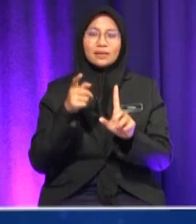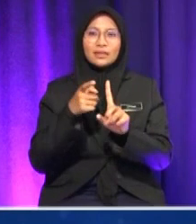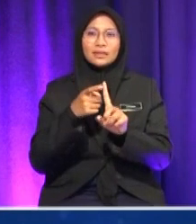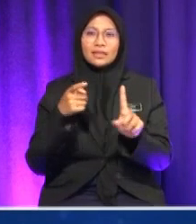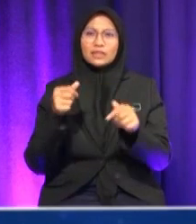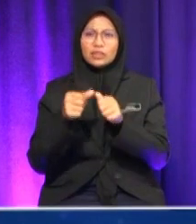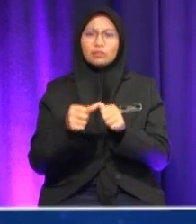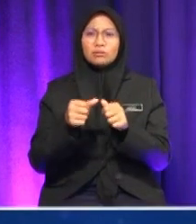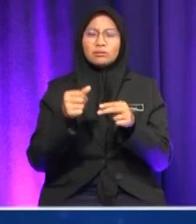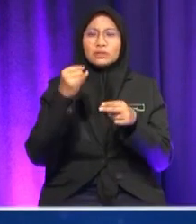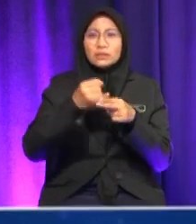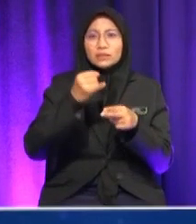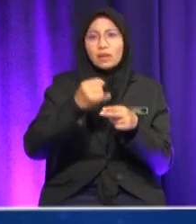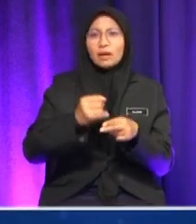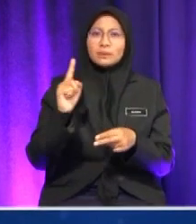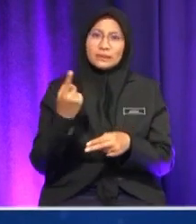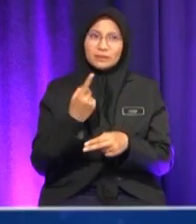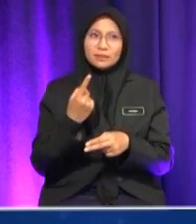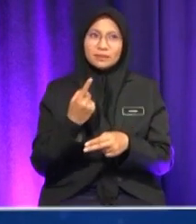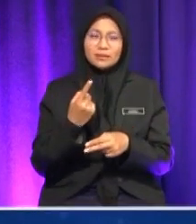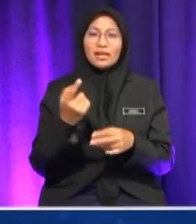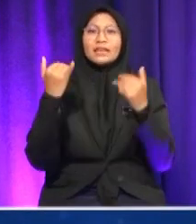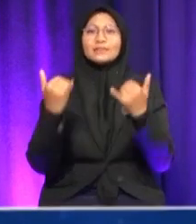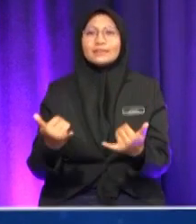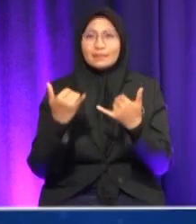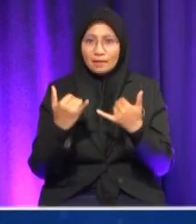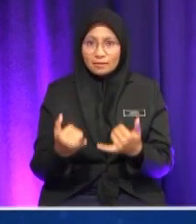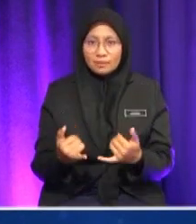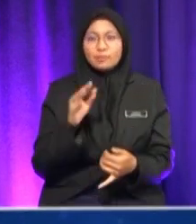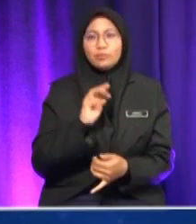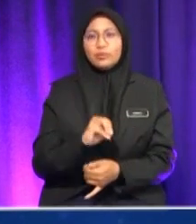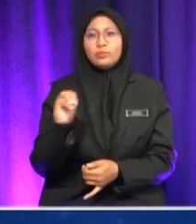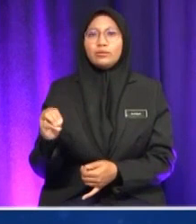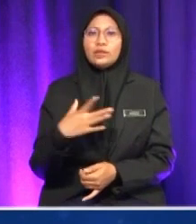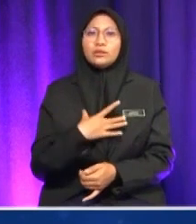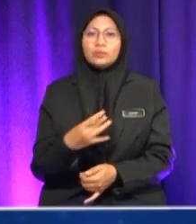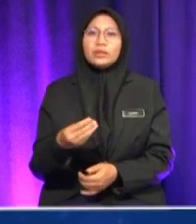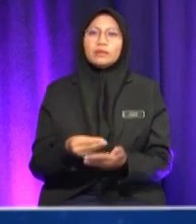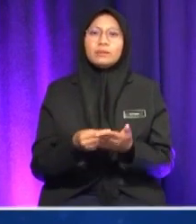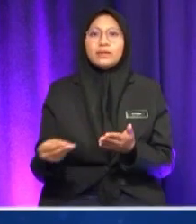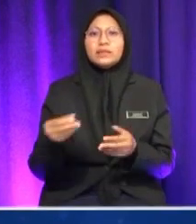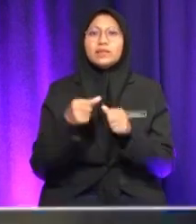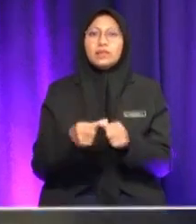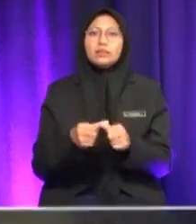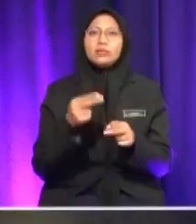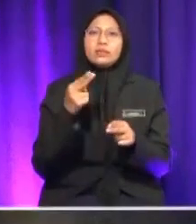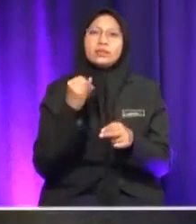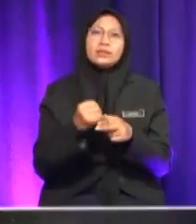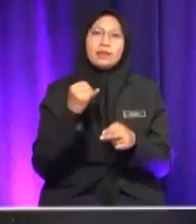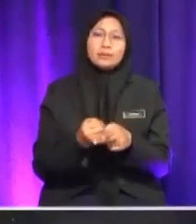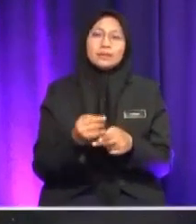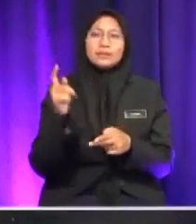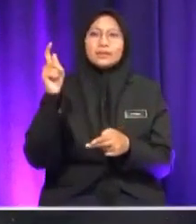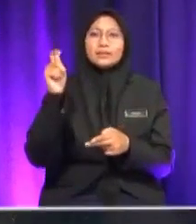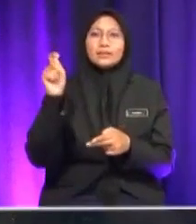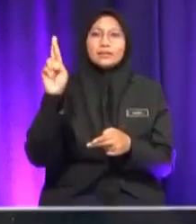jenama semata-mata. Di sinilah, nowadays, zaman sekarang, ramai membeli barang mengikut trend. Terpengaruh dan, dengan